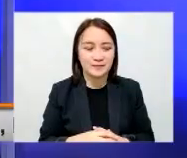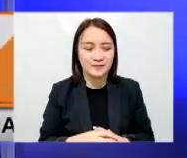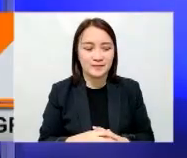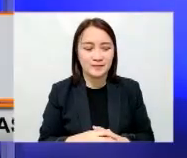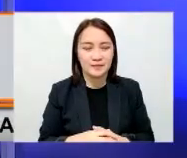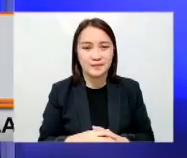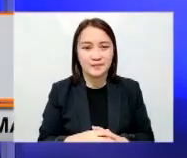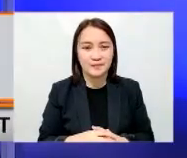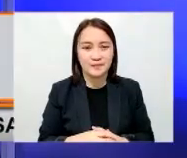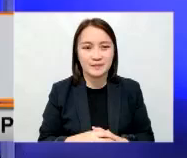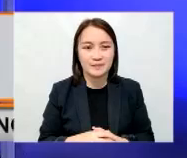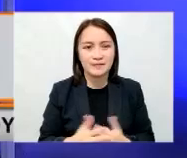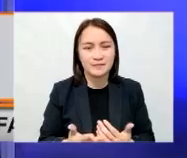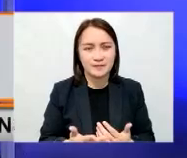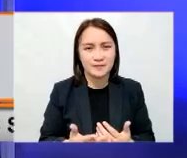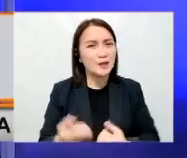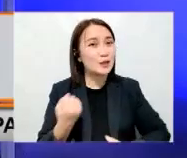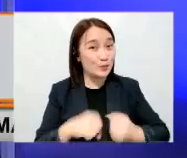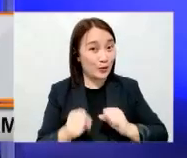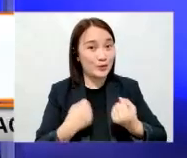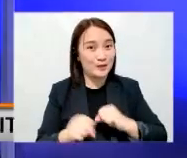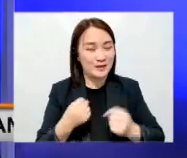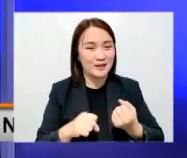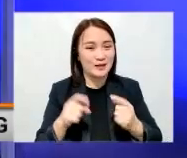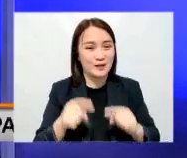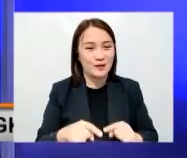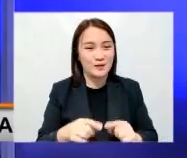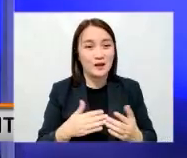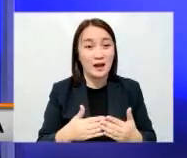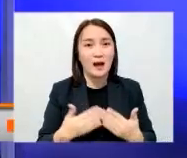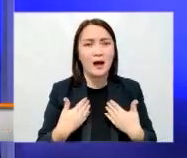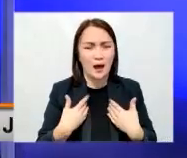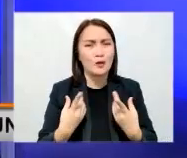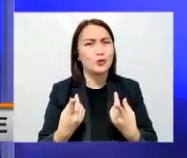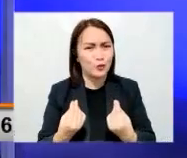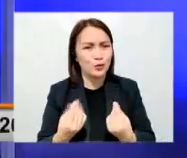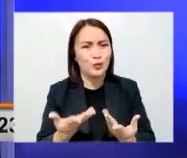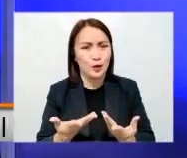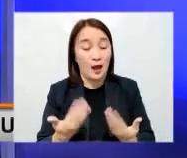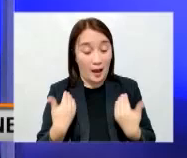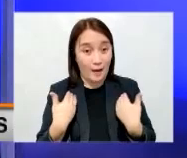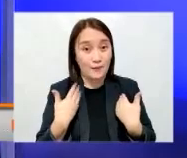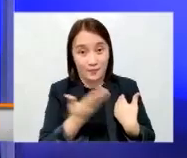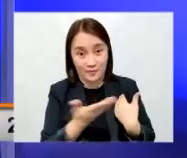What's up mga kapatid? Sports muna tayo. Make do with what we have. Yan ang nagiging mantra ng Gilas Pilipinas dahil kulang-kulang sila